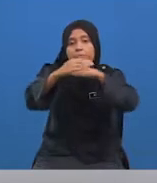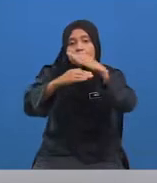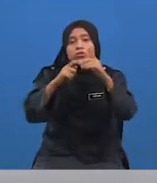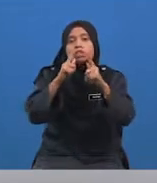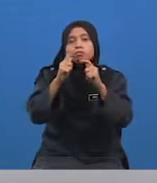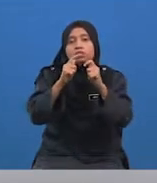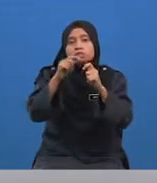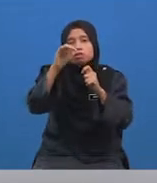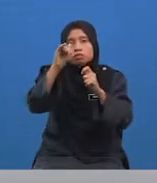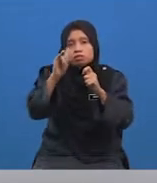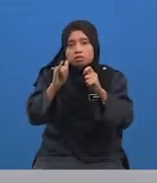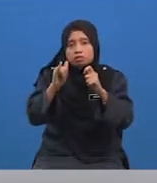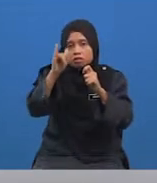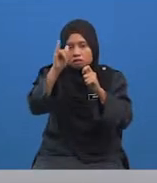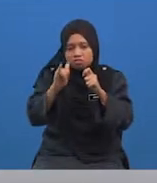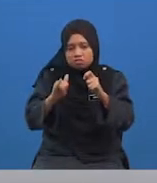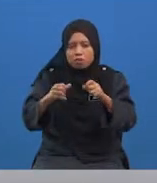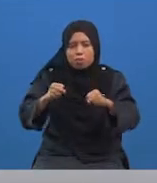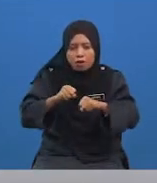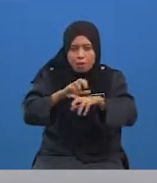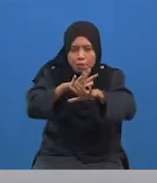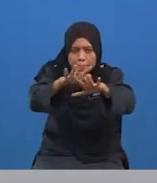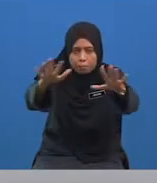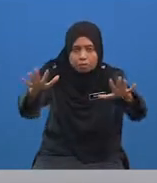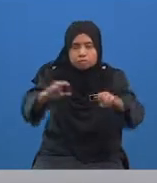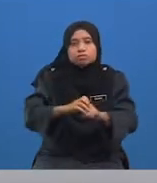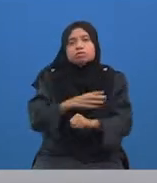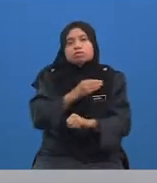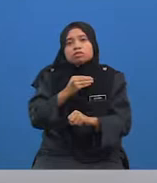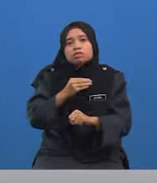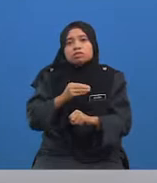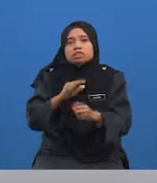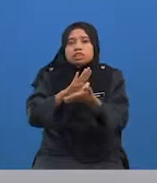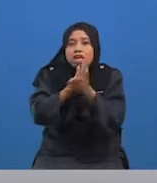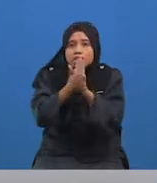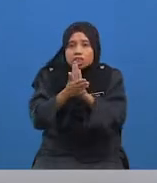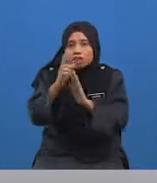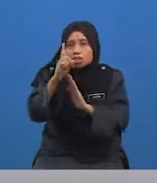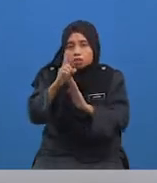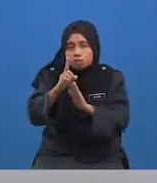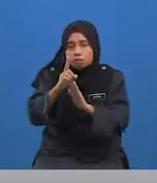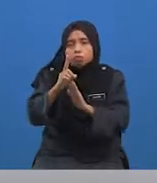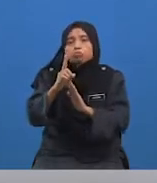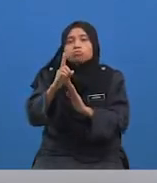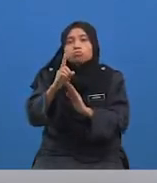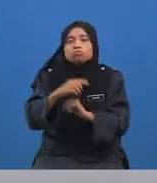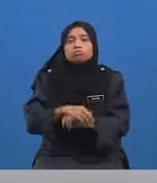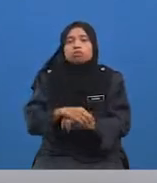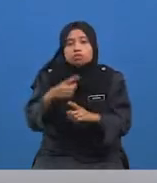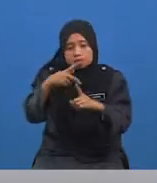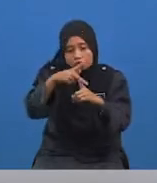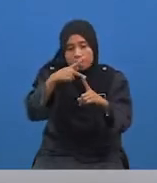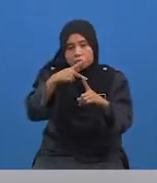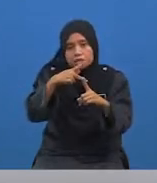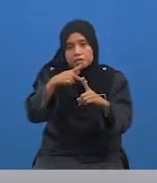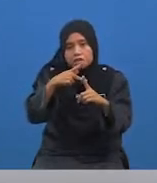pembangunan telekomunikasi yang berkembang pesat dan menjadi salah satu